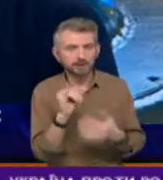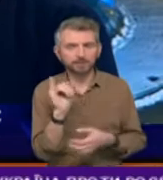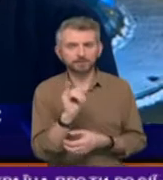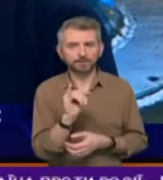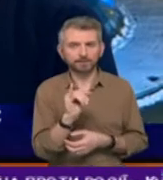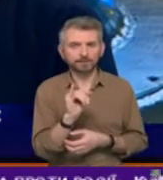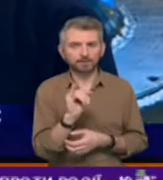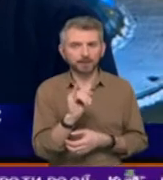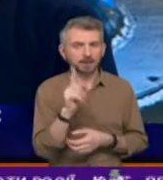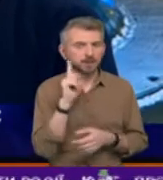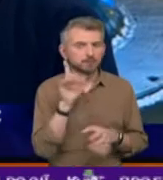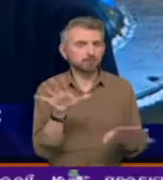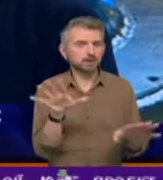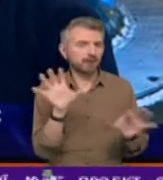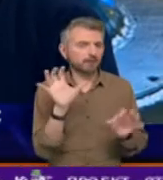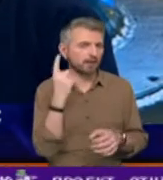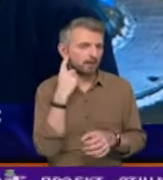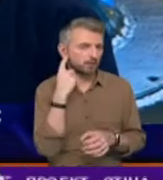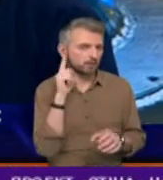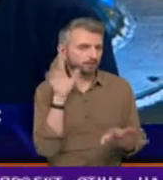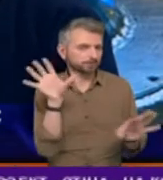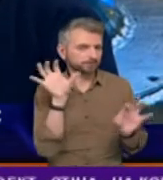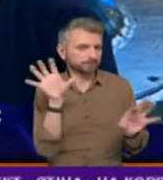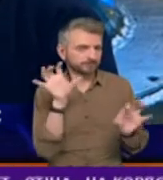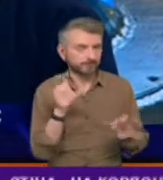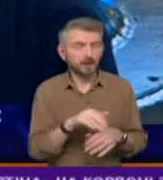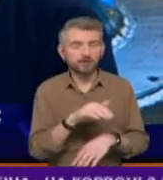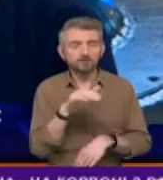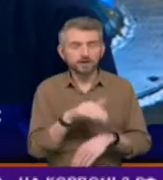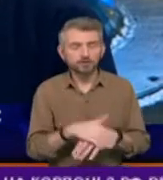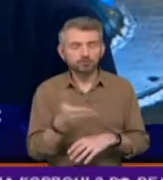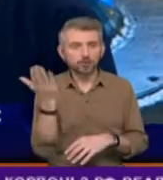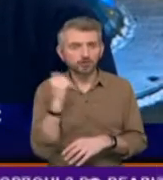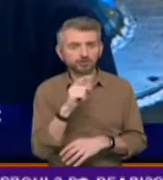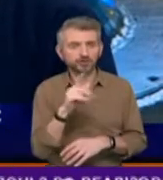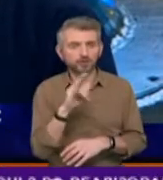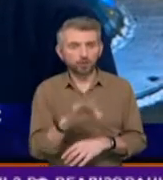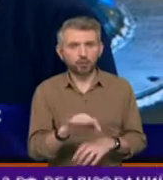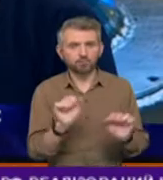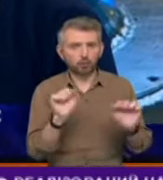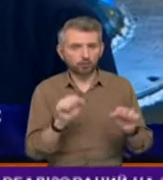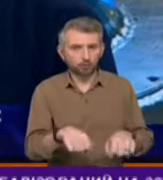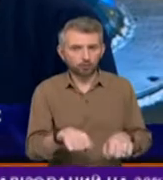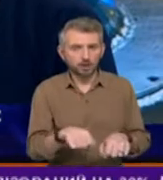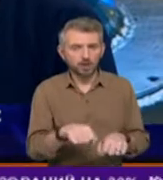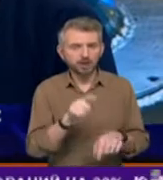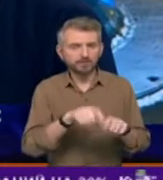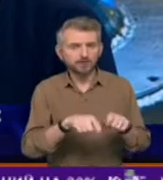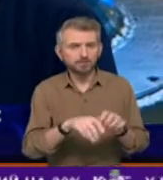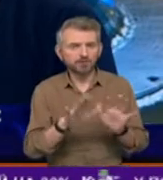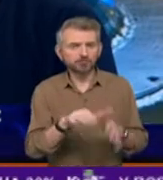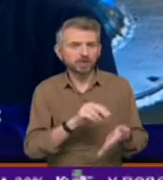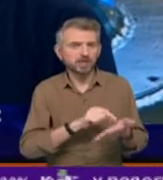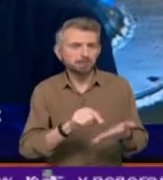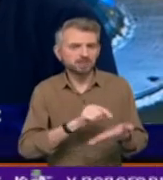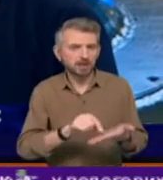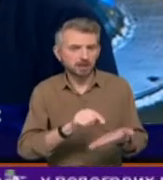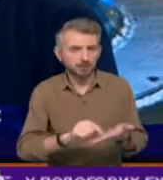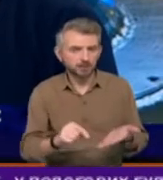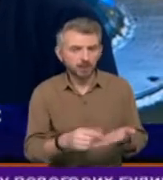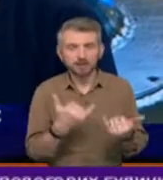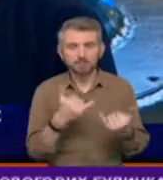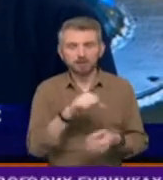фізики в школах. Також треба враховувати те, що, здавалося б, деякі гуманітарні сфери, наприклад,